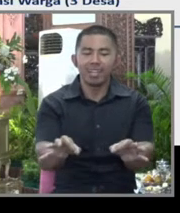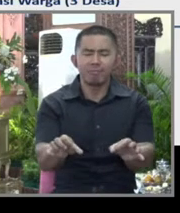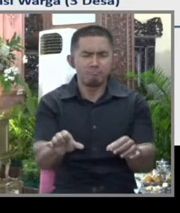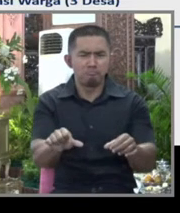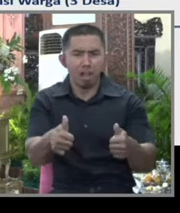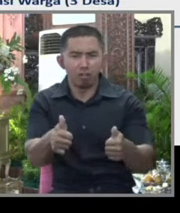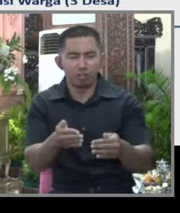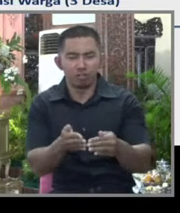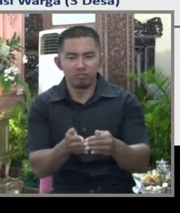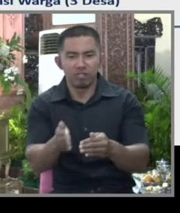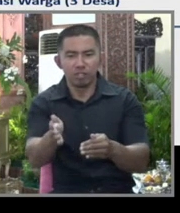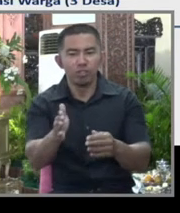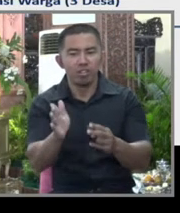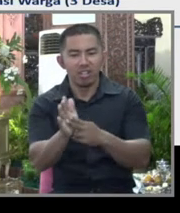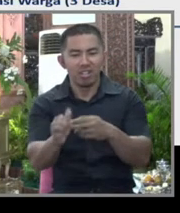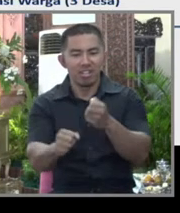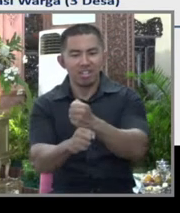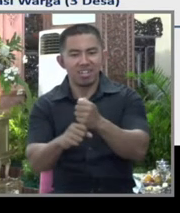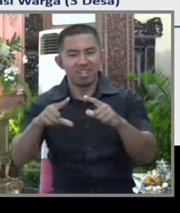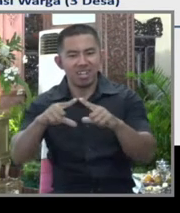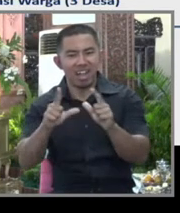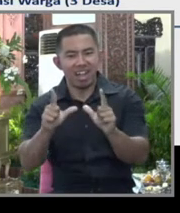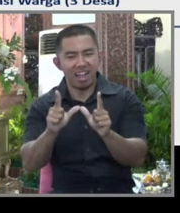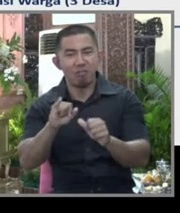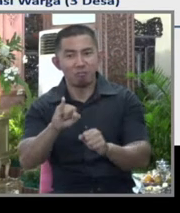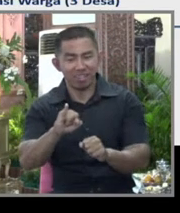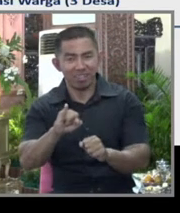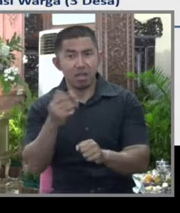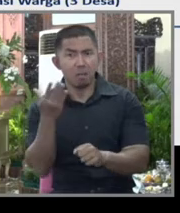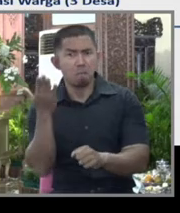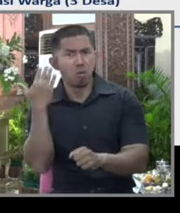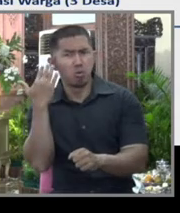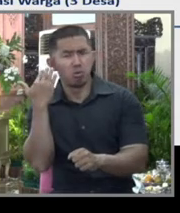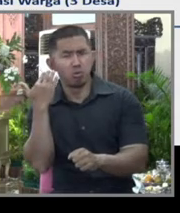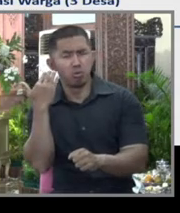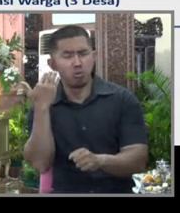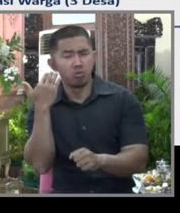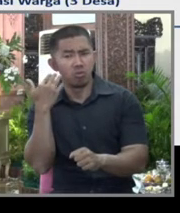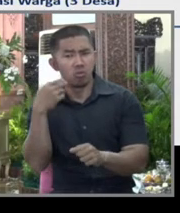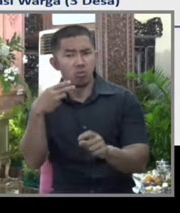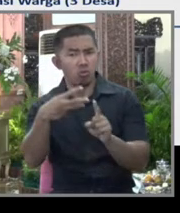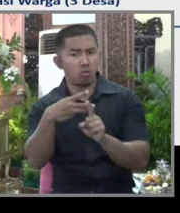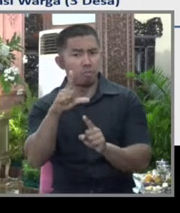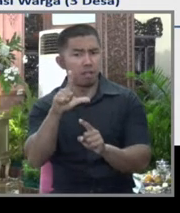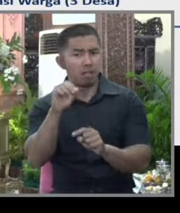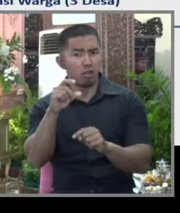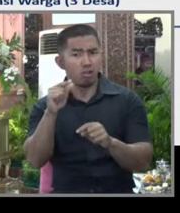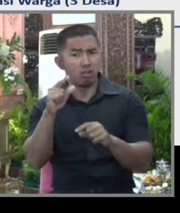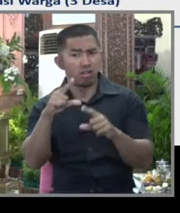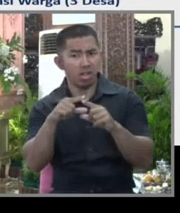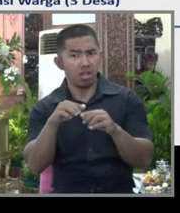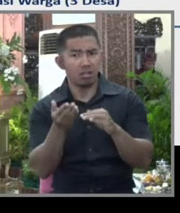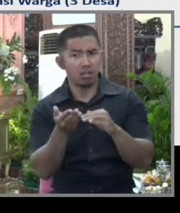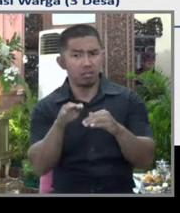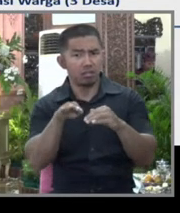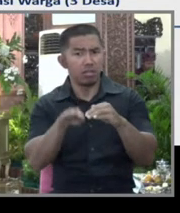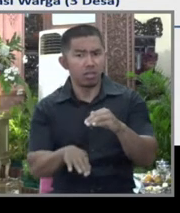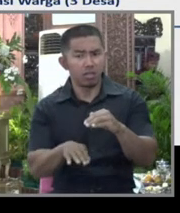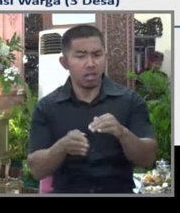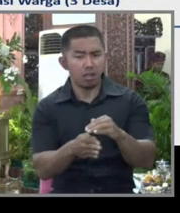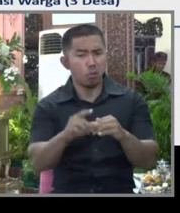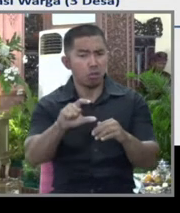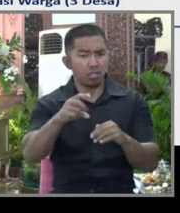menuju Ngawi Bapak. Yang selama ini masyarakat Blora Selatan setiap mau ke Ngawi lewat Cepu, ya,